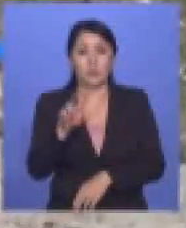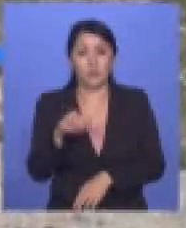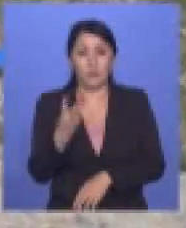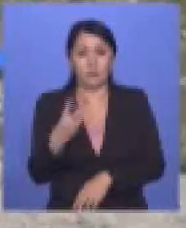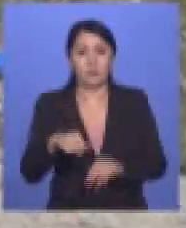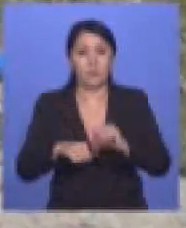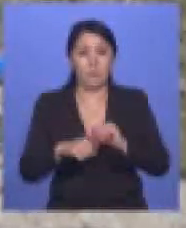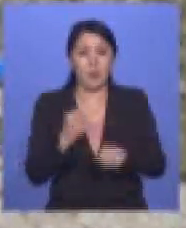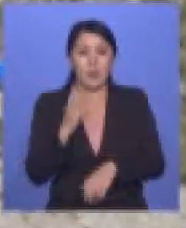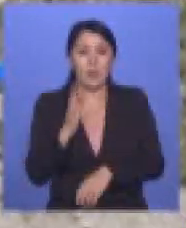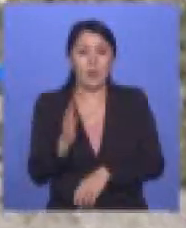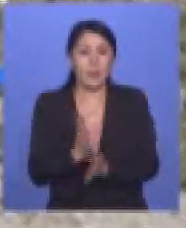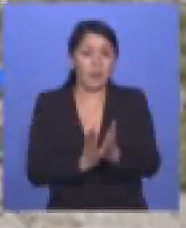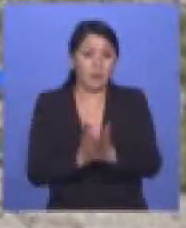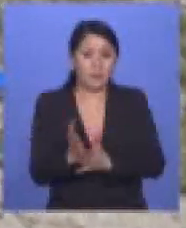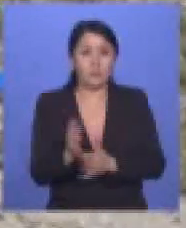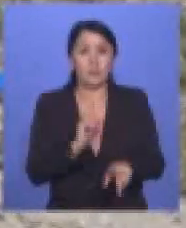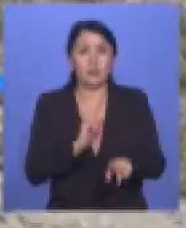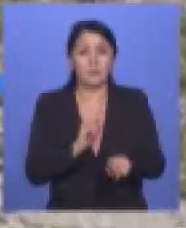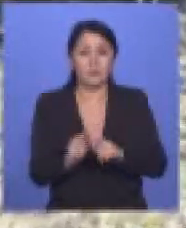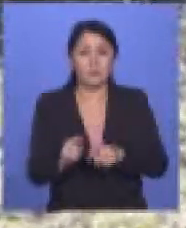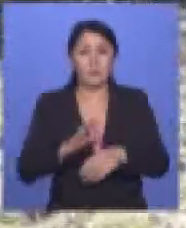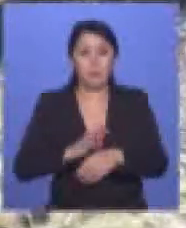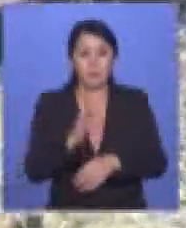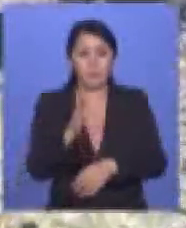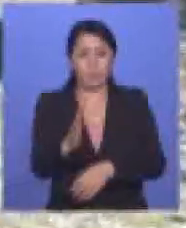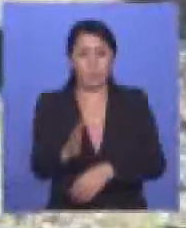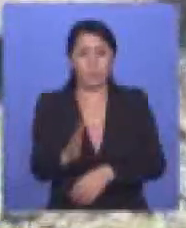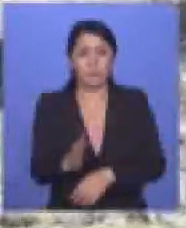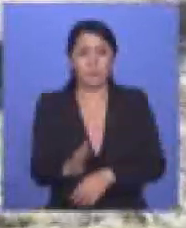бұзушылығын анықтады. Бұл бағыттағы рейдтік іс-шаралар жалғасуда.